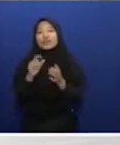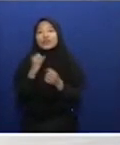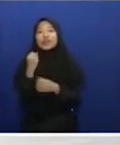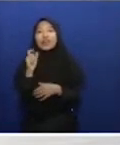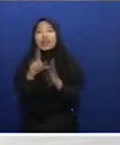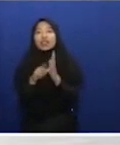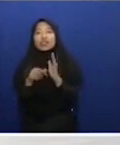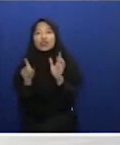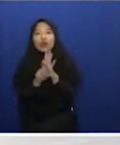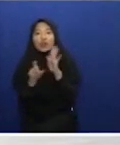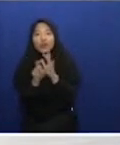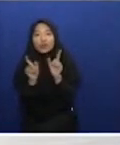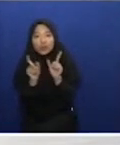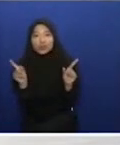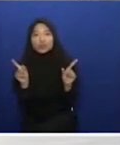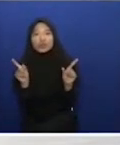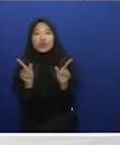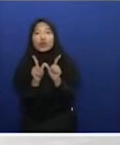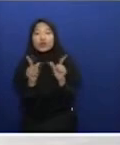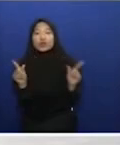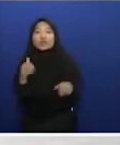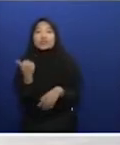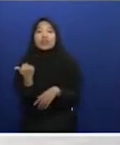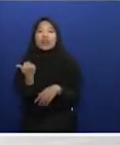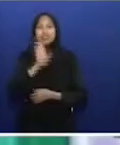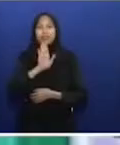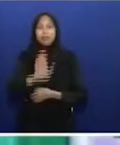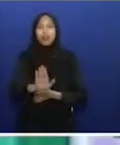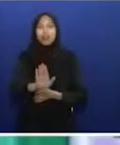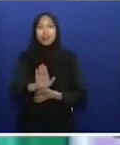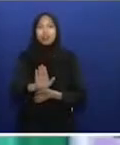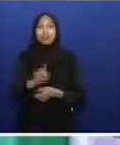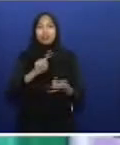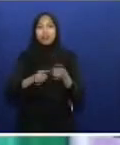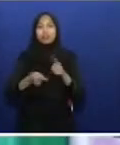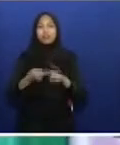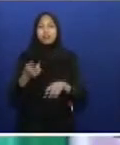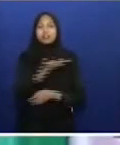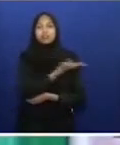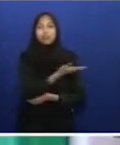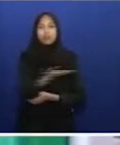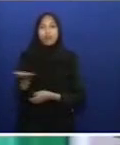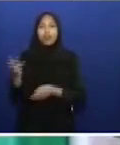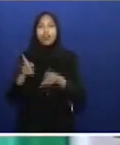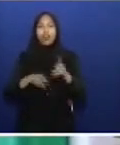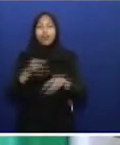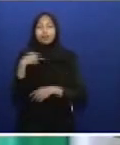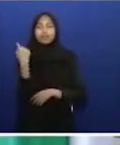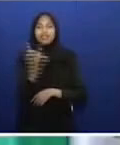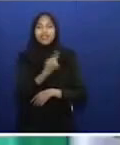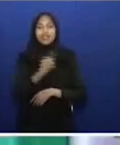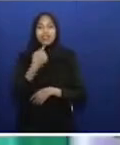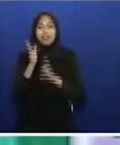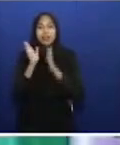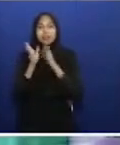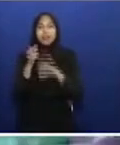Ini yang menjadi pikiran besar dari pemerintah. Adik-adik semua, kalau kita berbicara